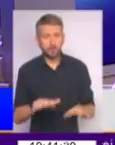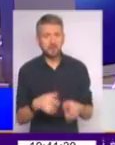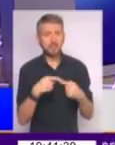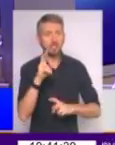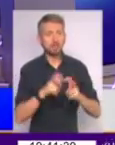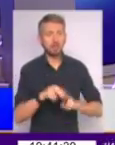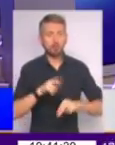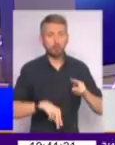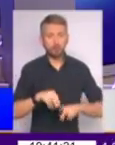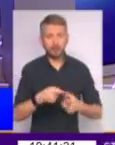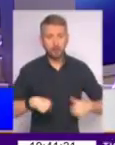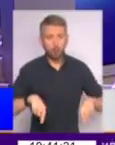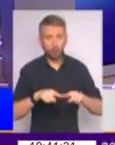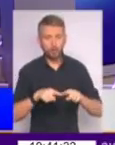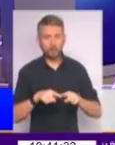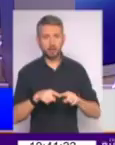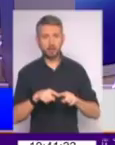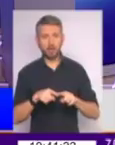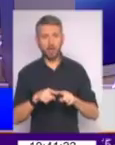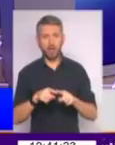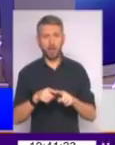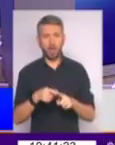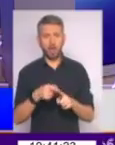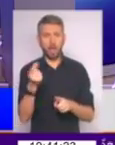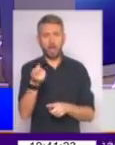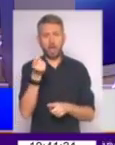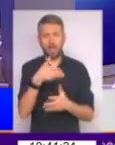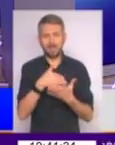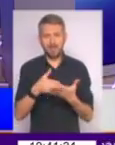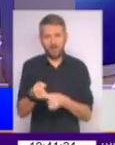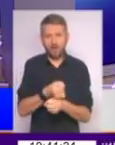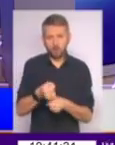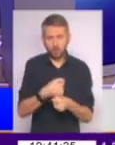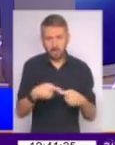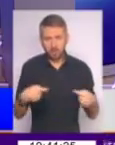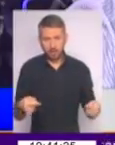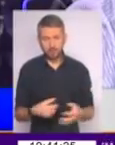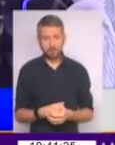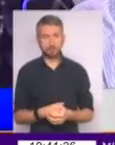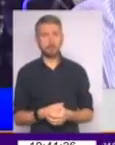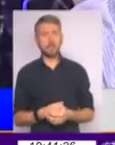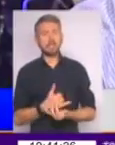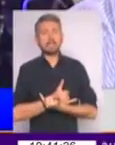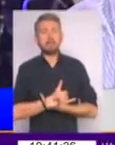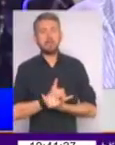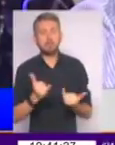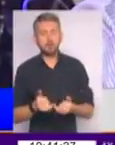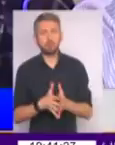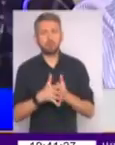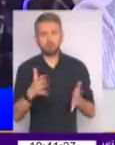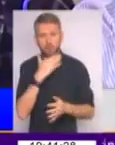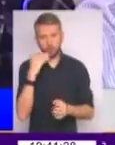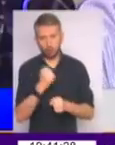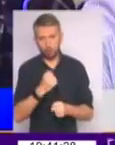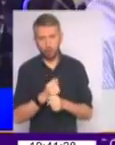підприємства будуються на окрузі вже. Елеватори і так далі. Тому інший момент. Забезпечив велику кількість роботи. Але ще раз